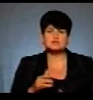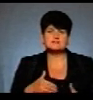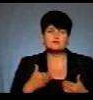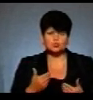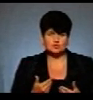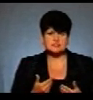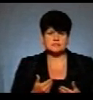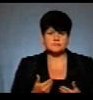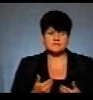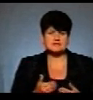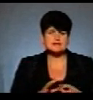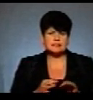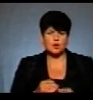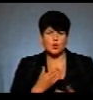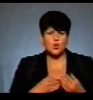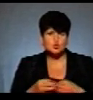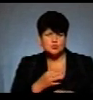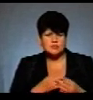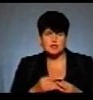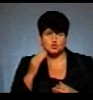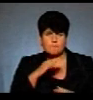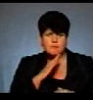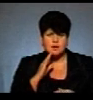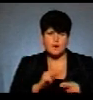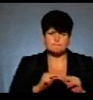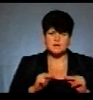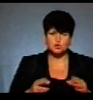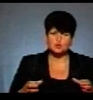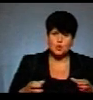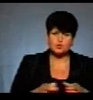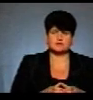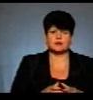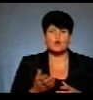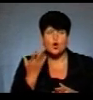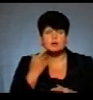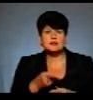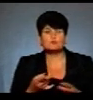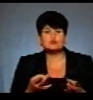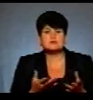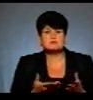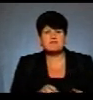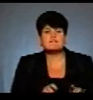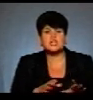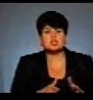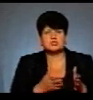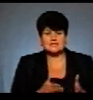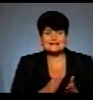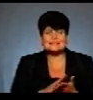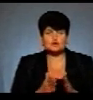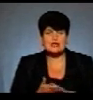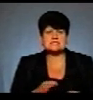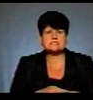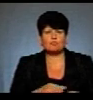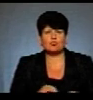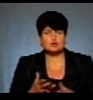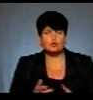за детальнішою консультацією, можливо, батька, можливо, педагогічному колективу, коли їм потрібно от вирішення ситуації з булінгом,